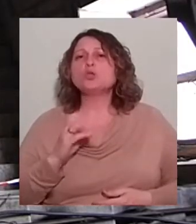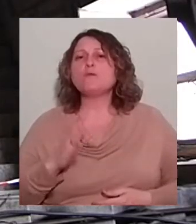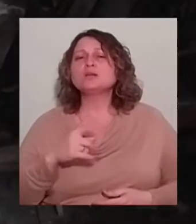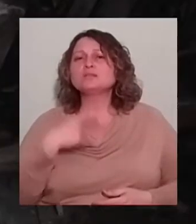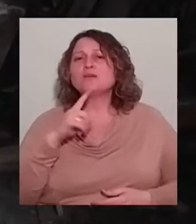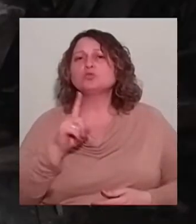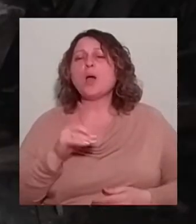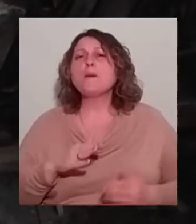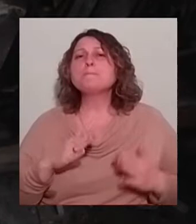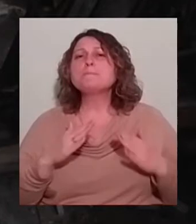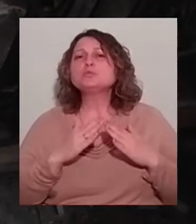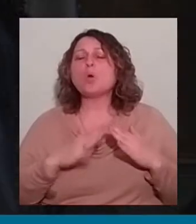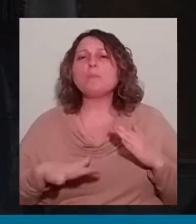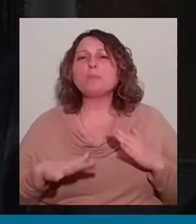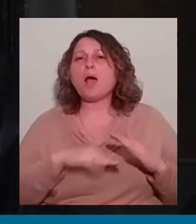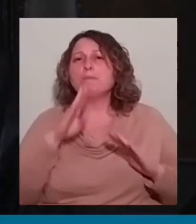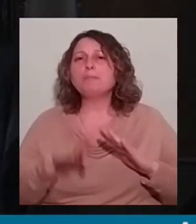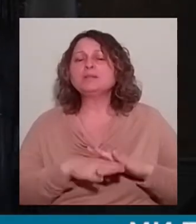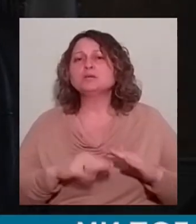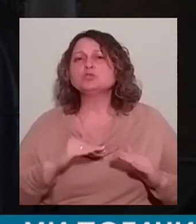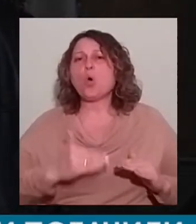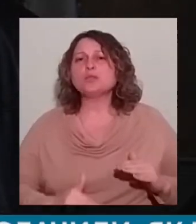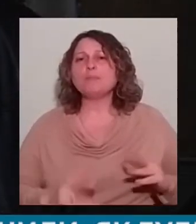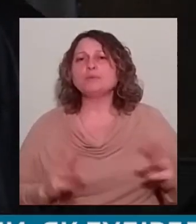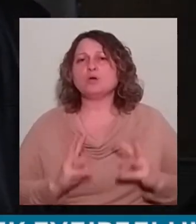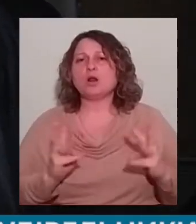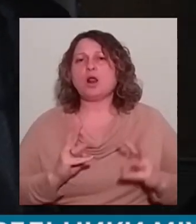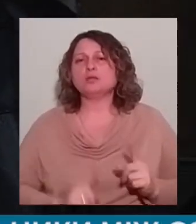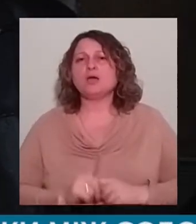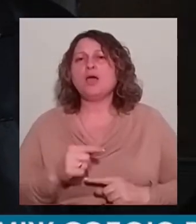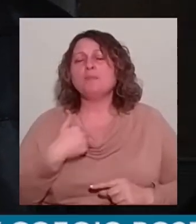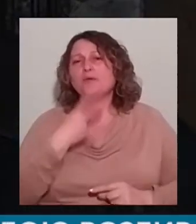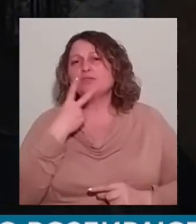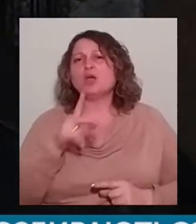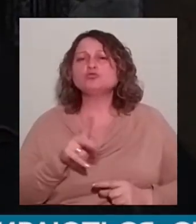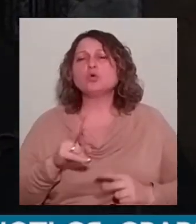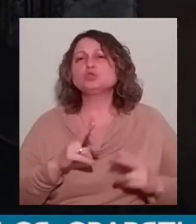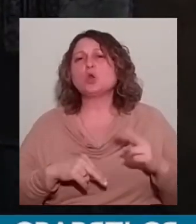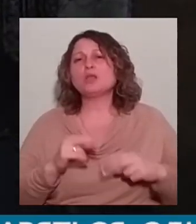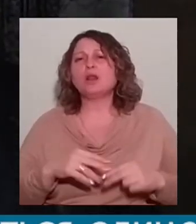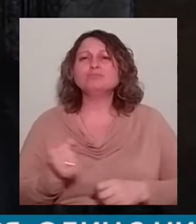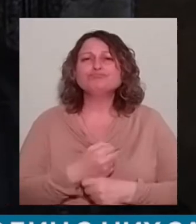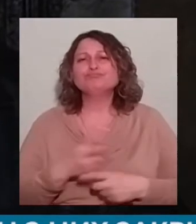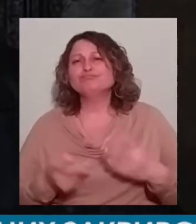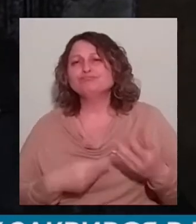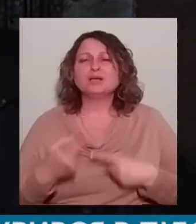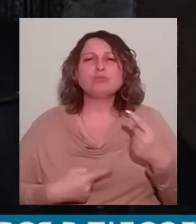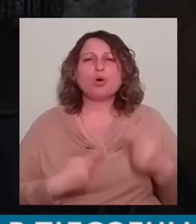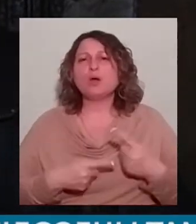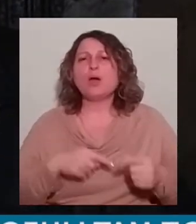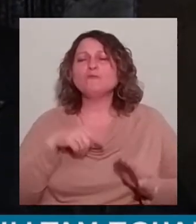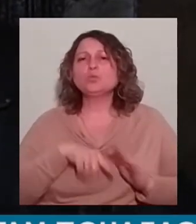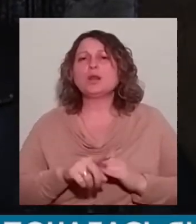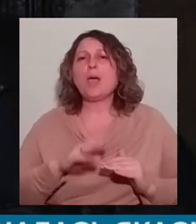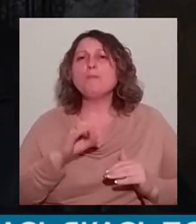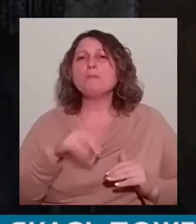підсобці робочих під сходами. Ми побачили, як жителі між собою розбираються, ругаються. Один із них закрився підсобки, і там почався якийсь